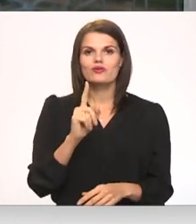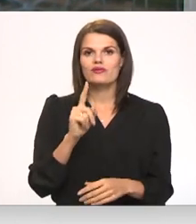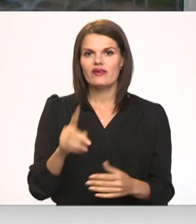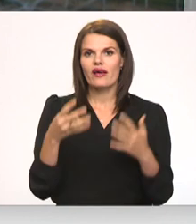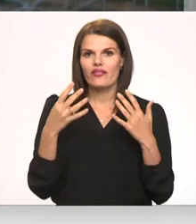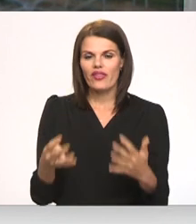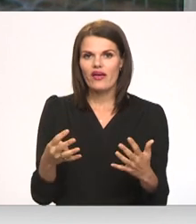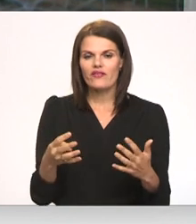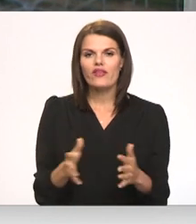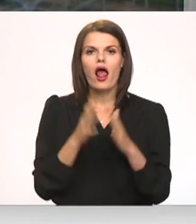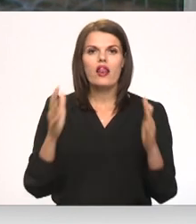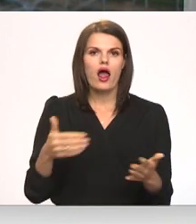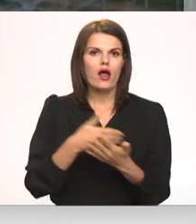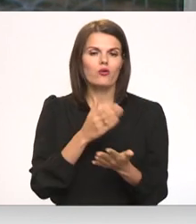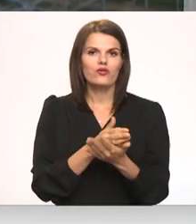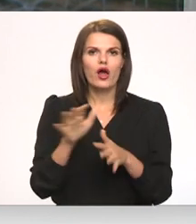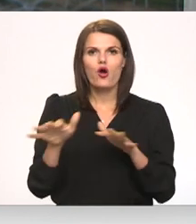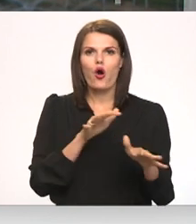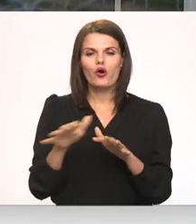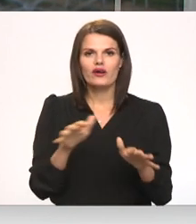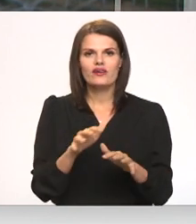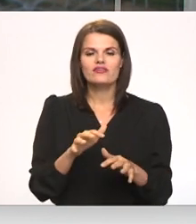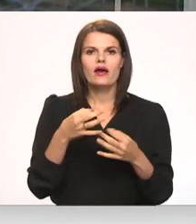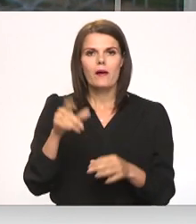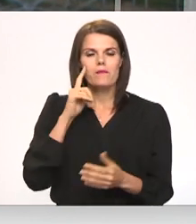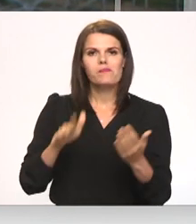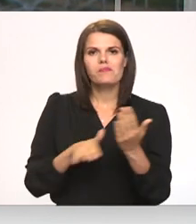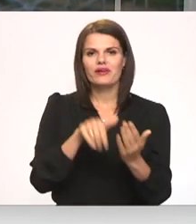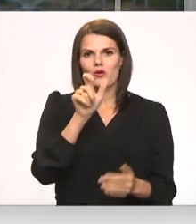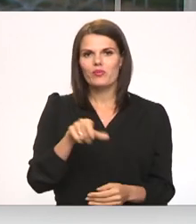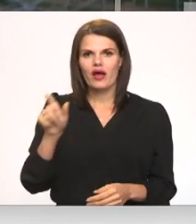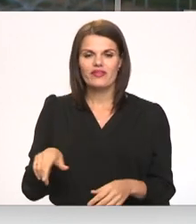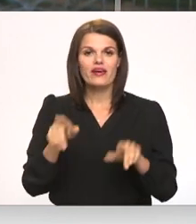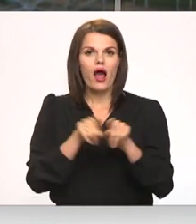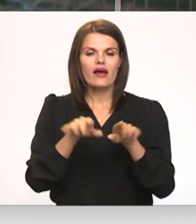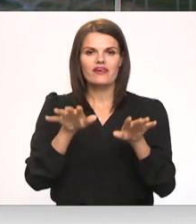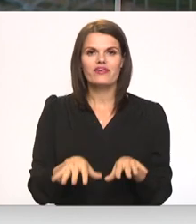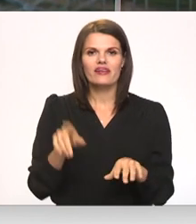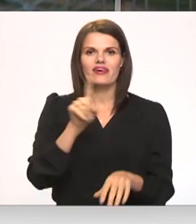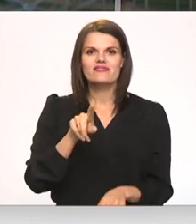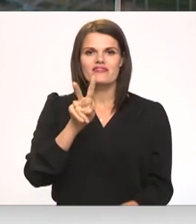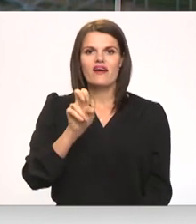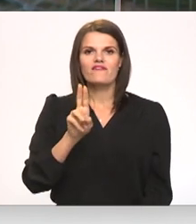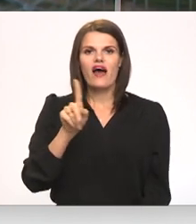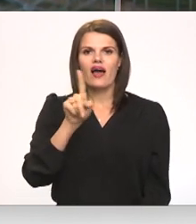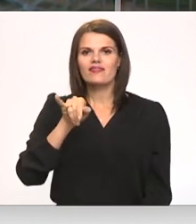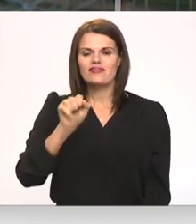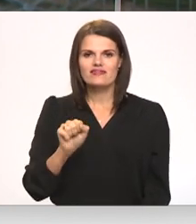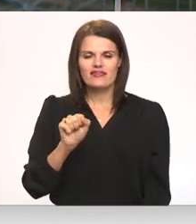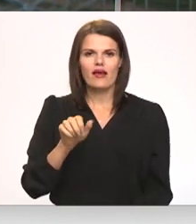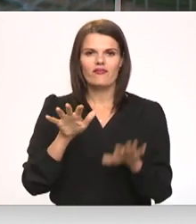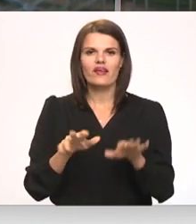organizē brīvprātīgie arī Svansijā, Velsā, kur vēlēšanu iecirkņa nekad nav bijis. Lai balsošana būtu interesantāka,